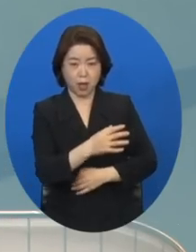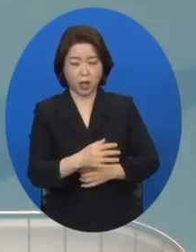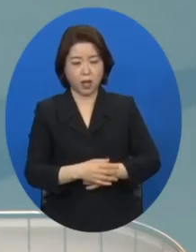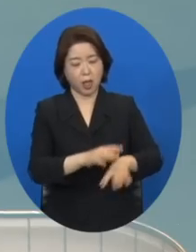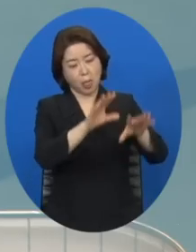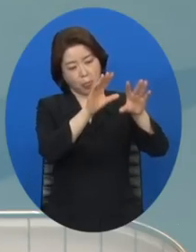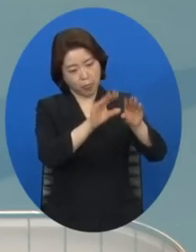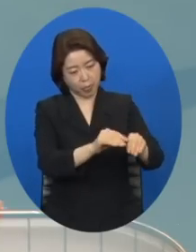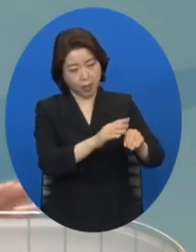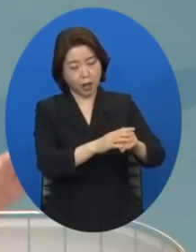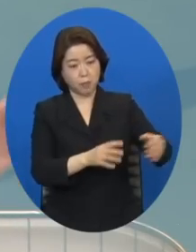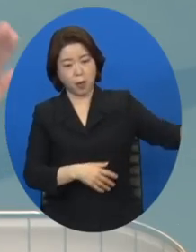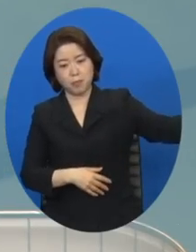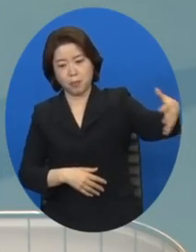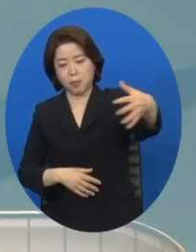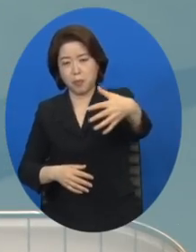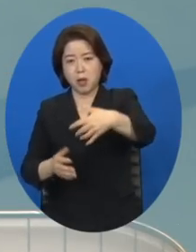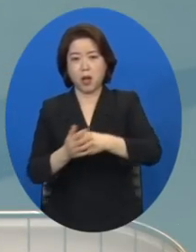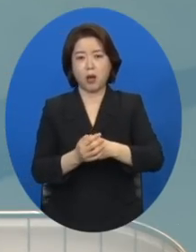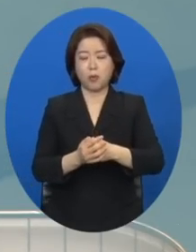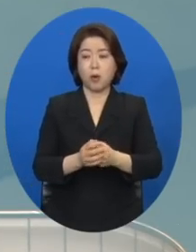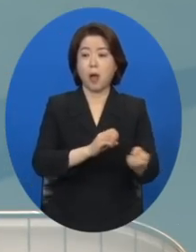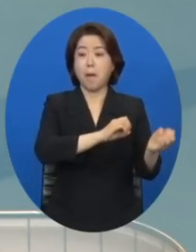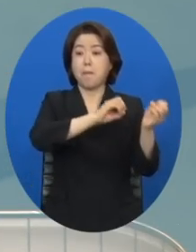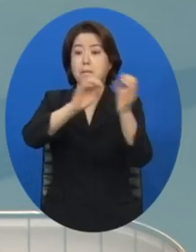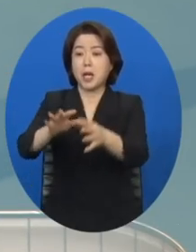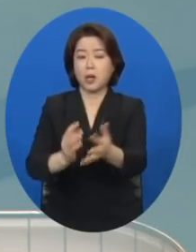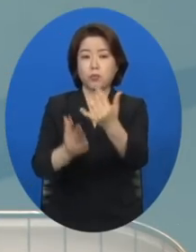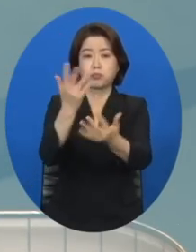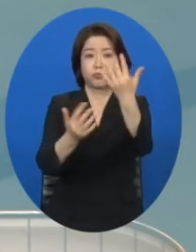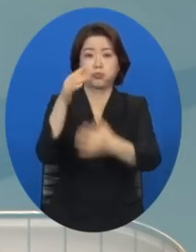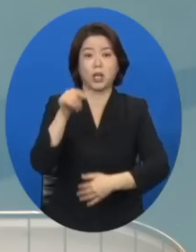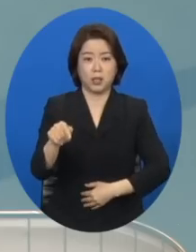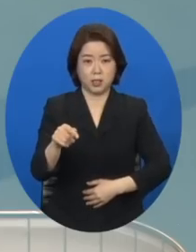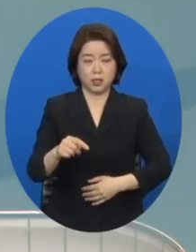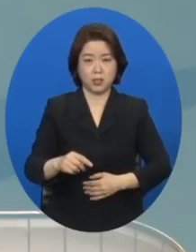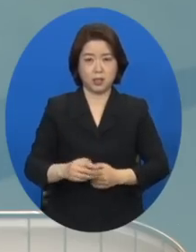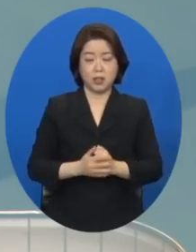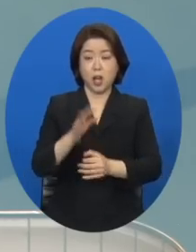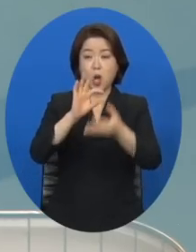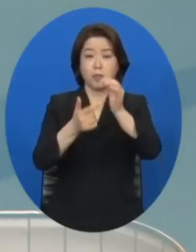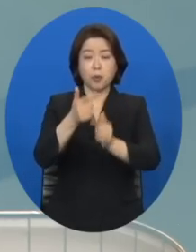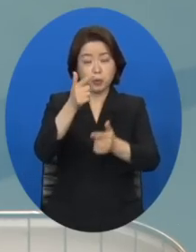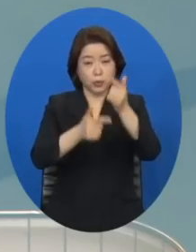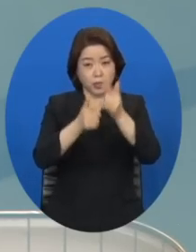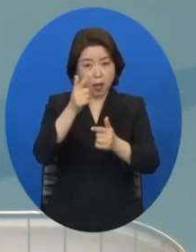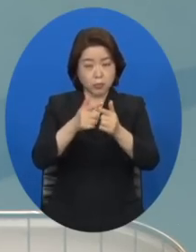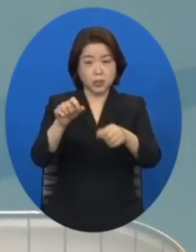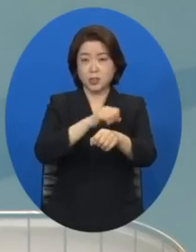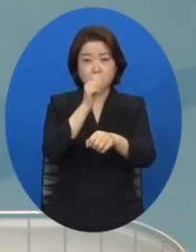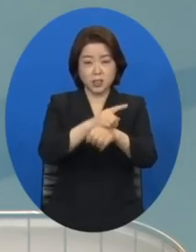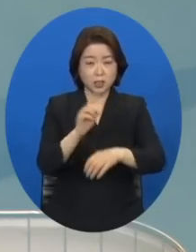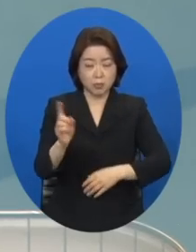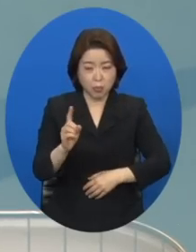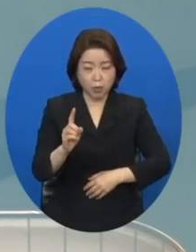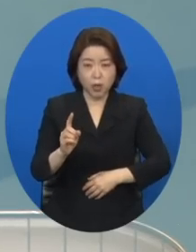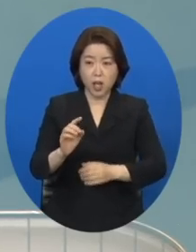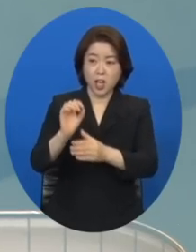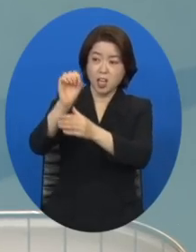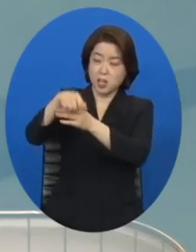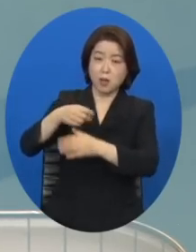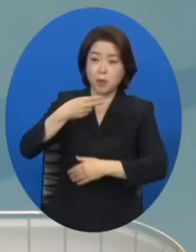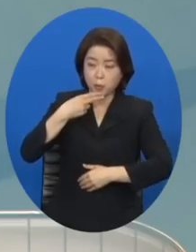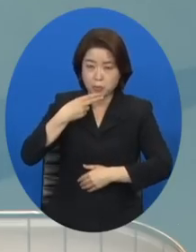불에 던져서 태워 버린다 포도나무의 특징은요 열매를 맺지 못하면 제목으로 쓸 수가 없어요